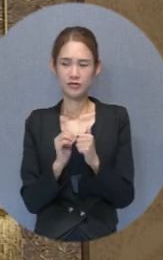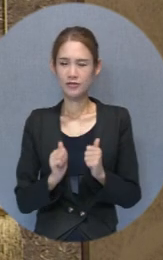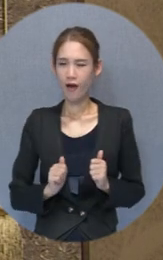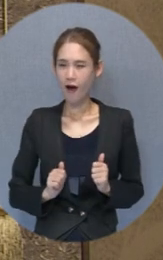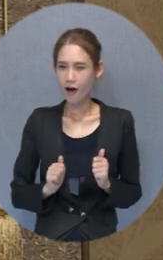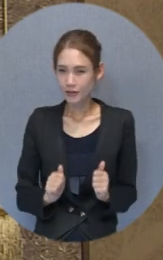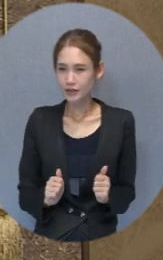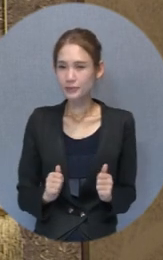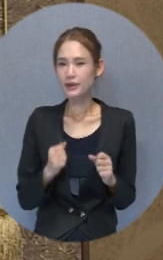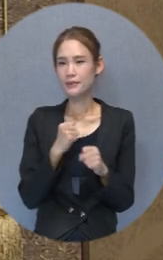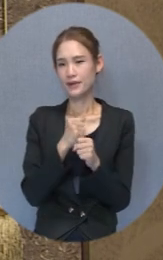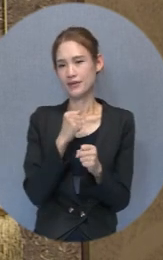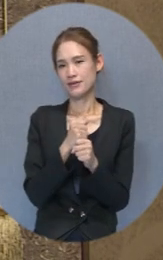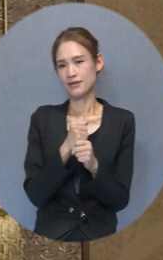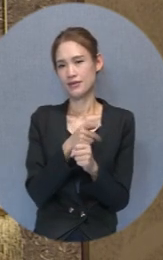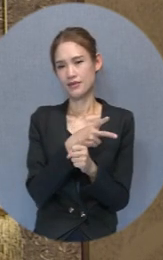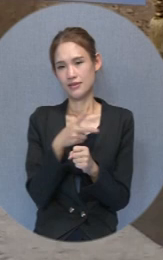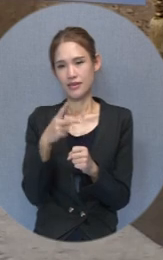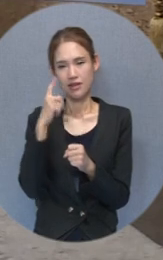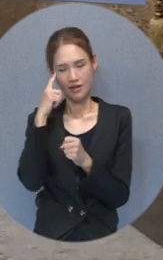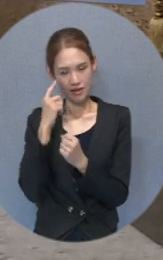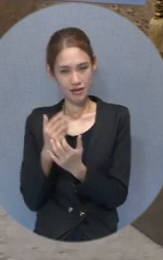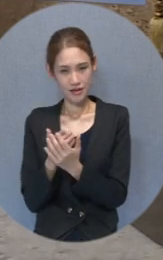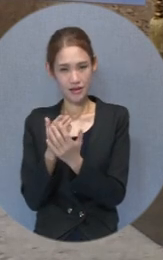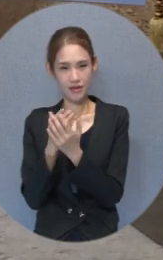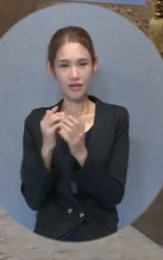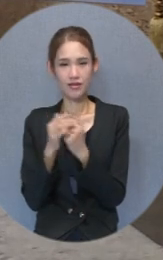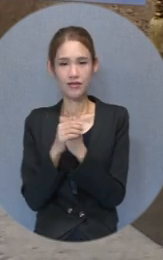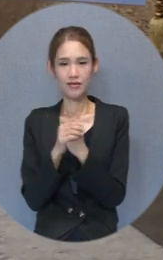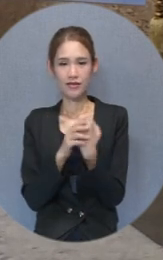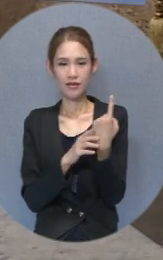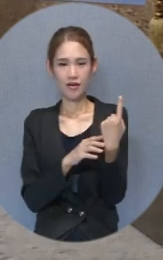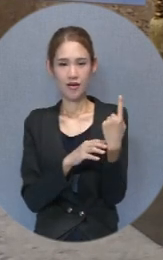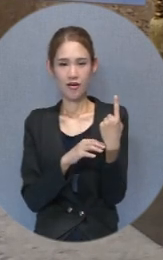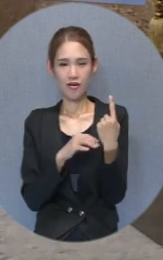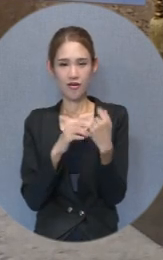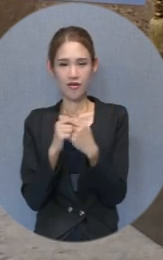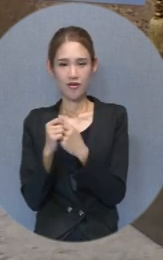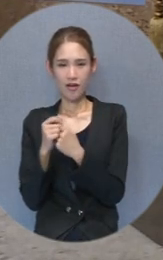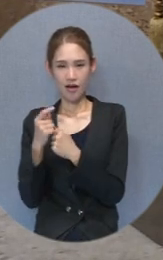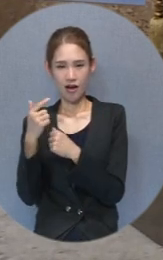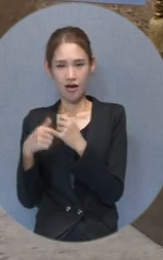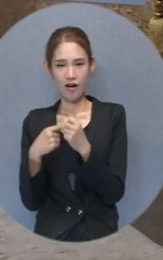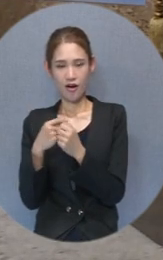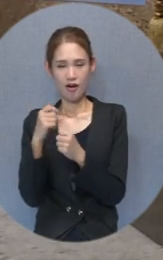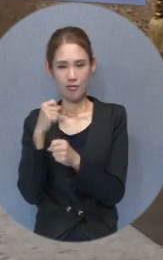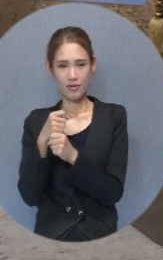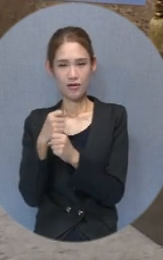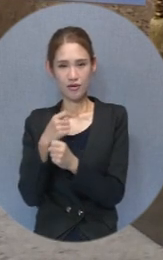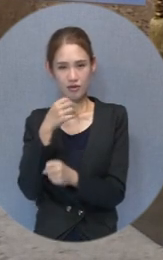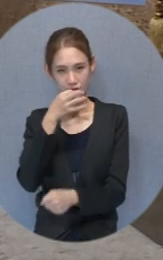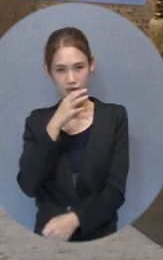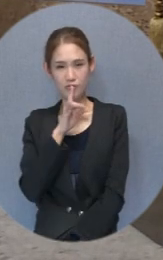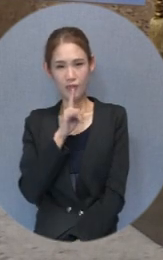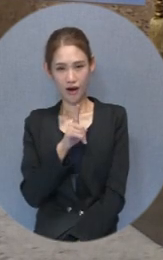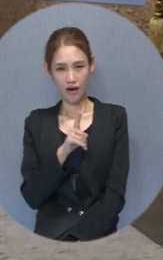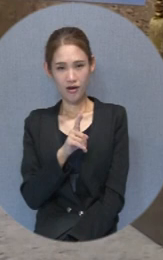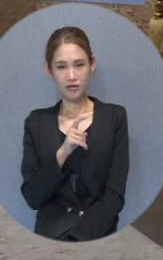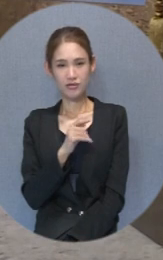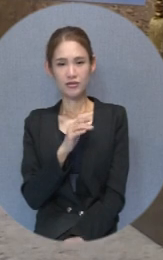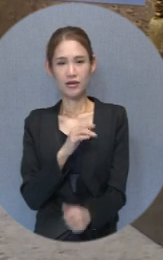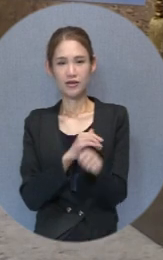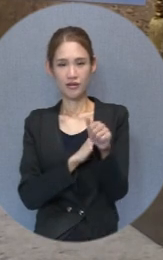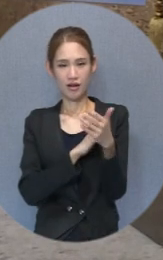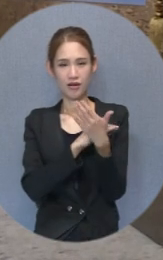열심히 만들어야 개발을 할수 있거든요. 1년에 그한권 만들기도 힘들었다고 하셨으니까 그 그래서 정도로. 그 5가지를